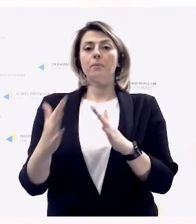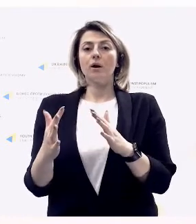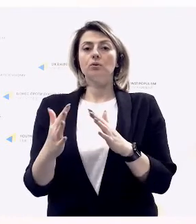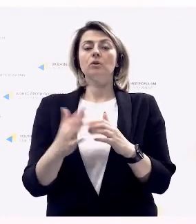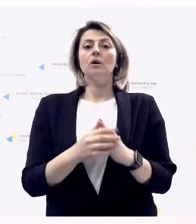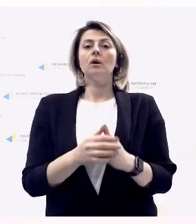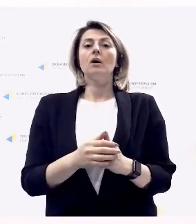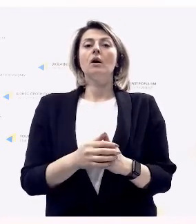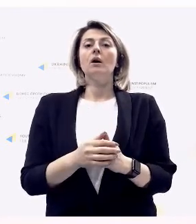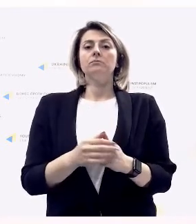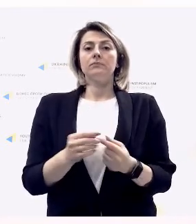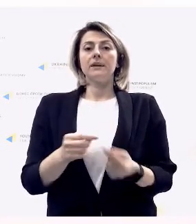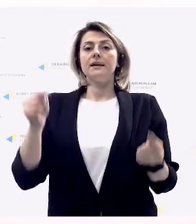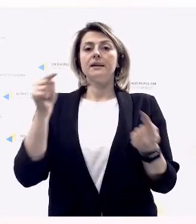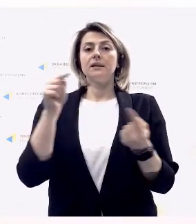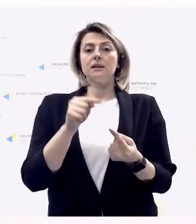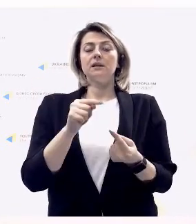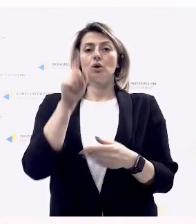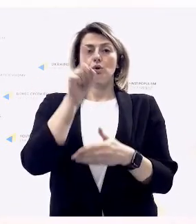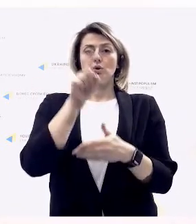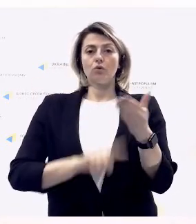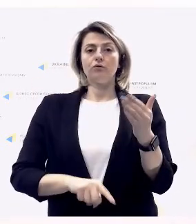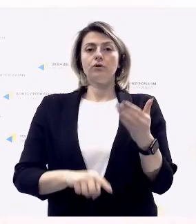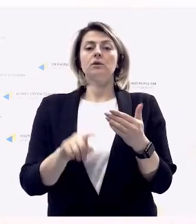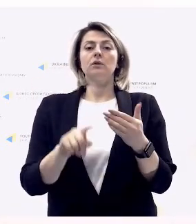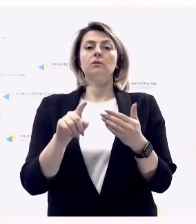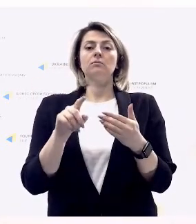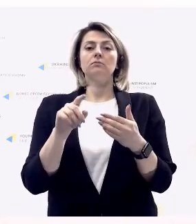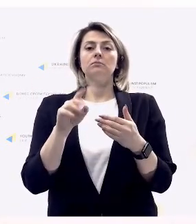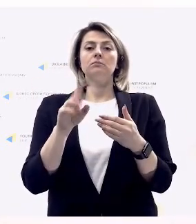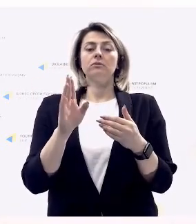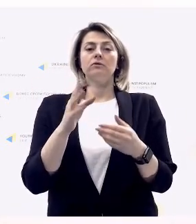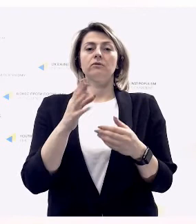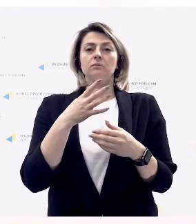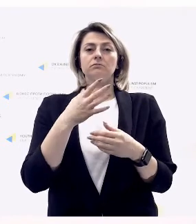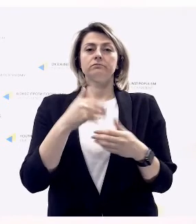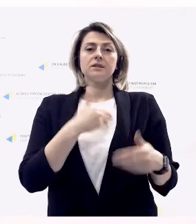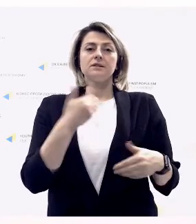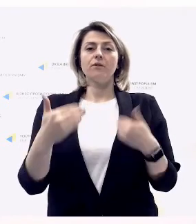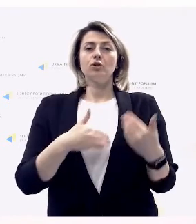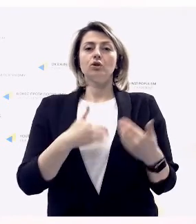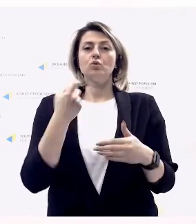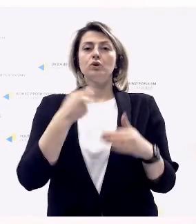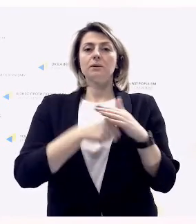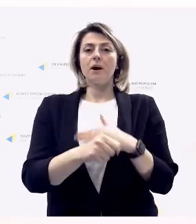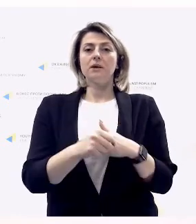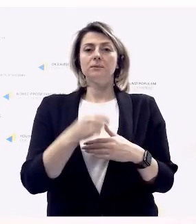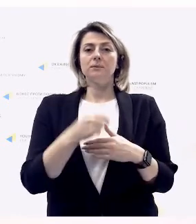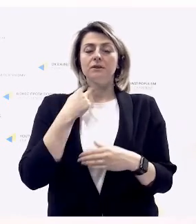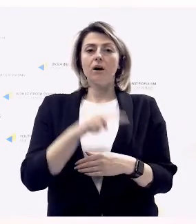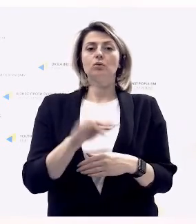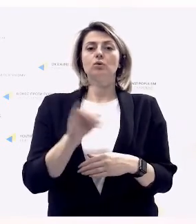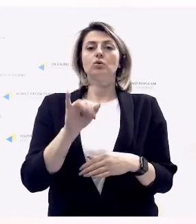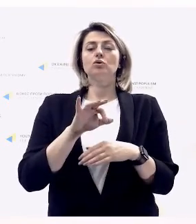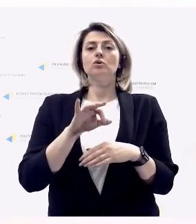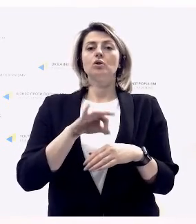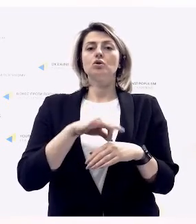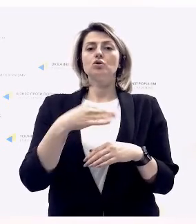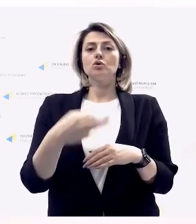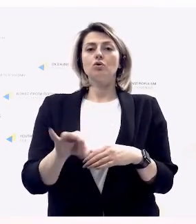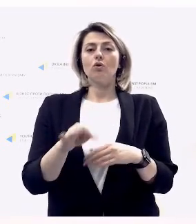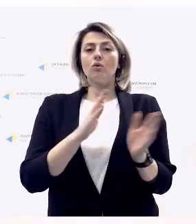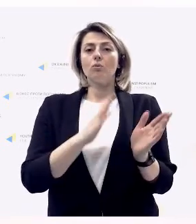гідних довіри обвинувачень в свавільному триманні під вартою, жорстокості, жорстокого поводження і катувань,